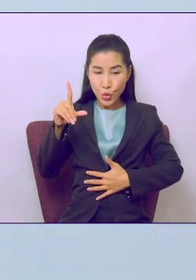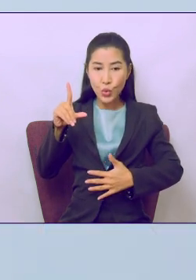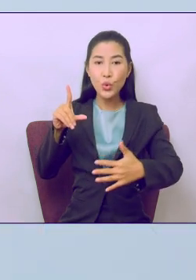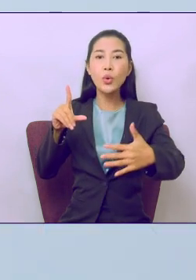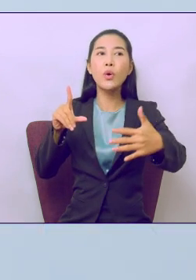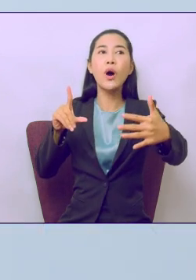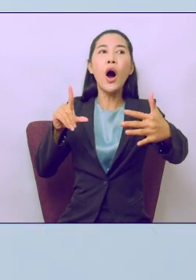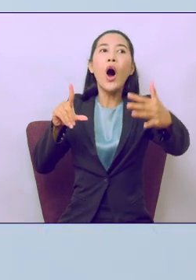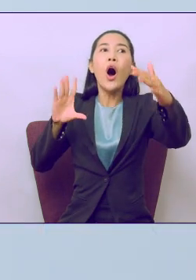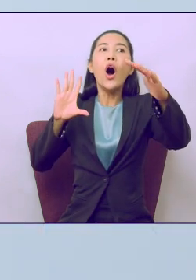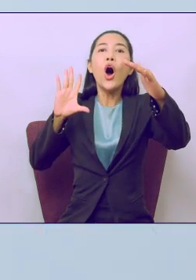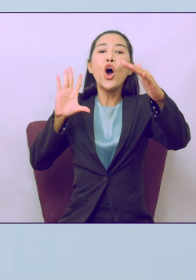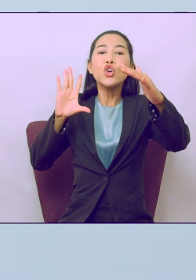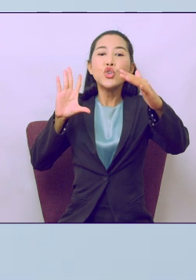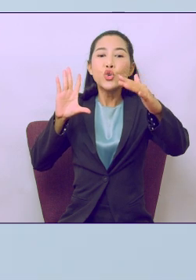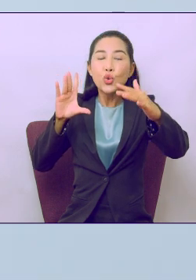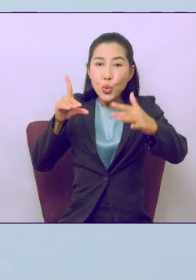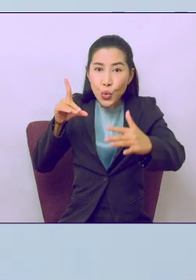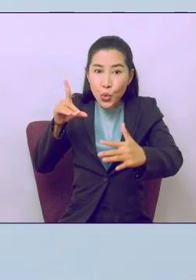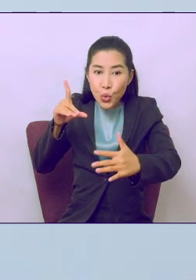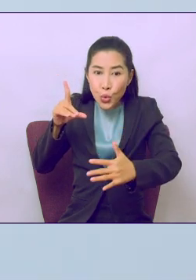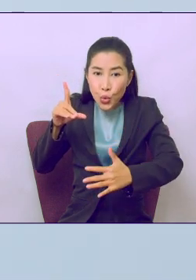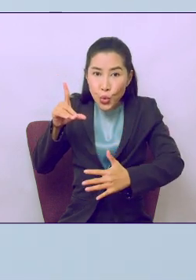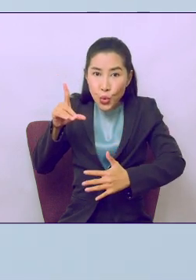ดึงท้องเข้านะครับหายใจเข้า